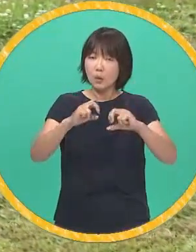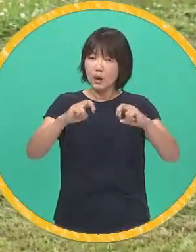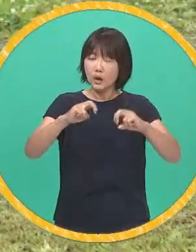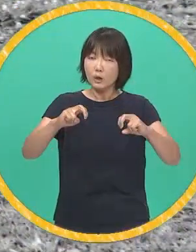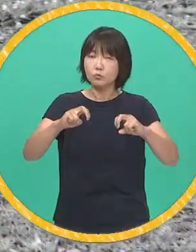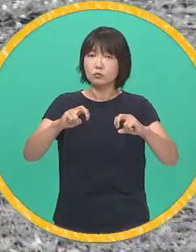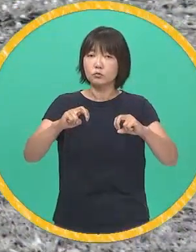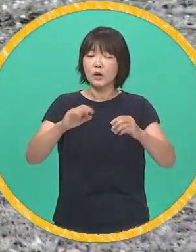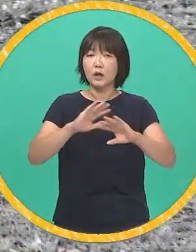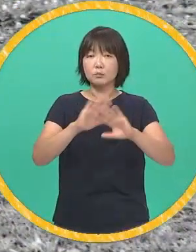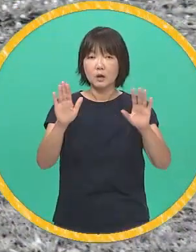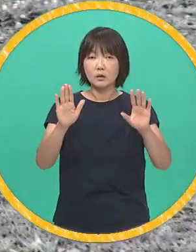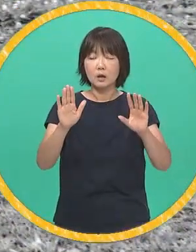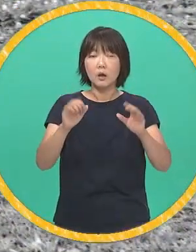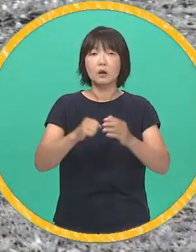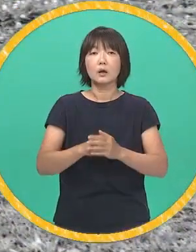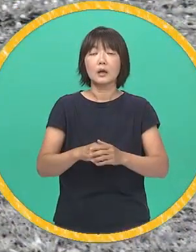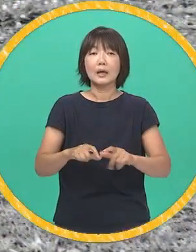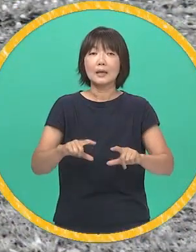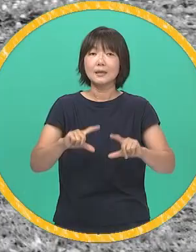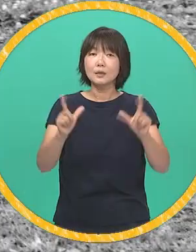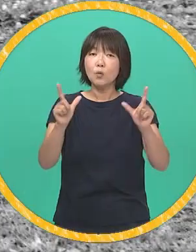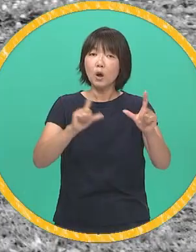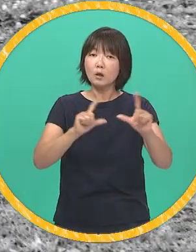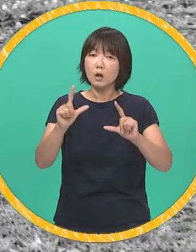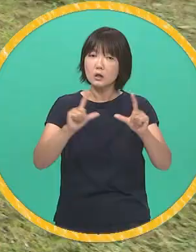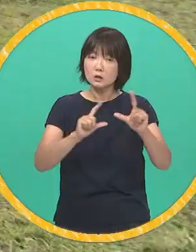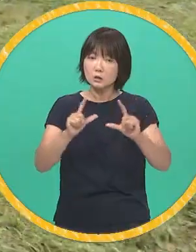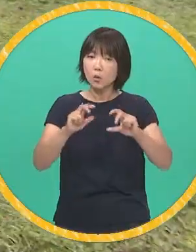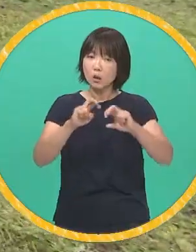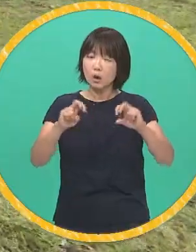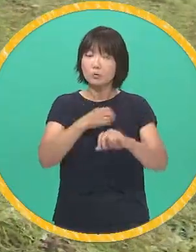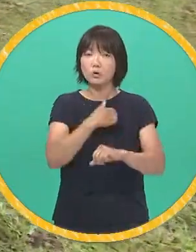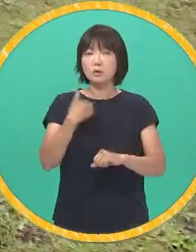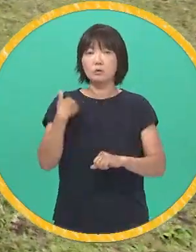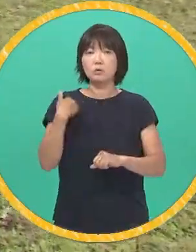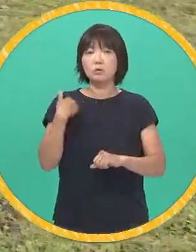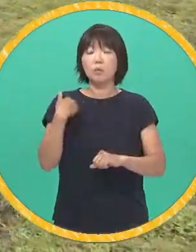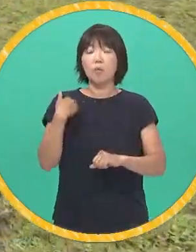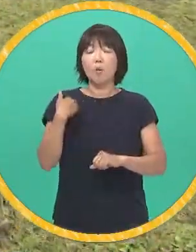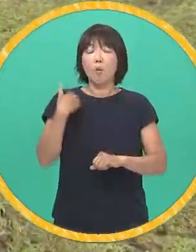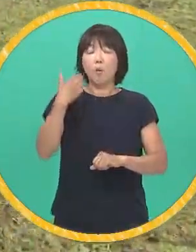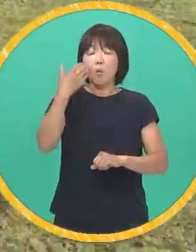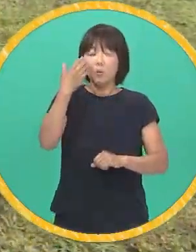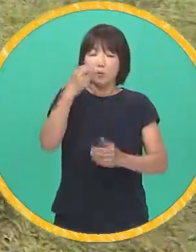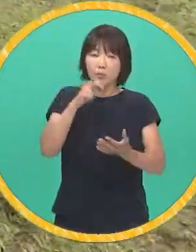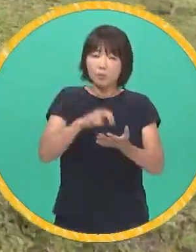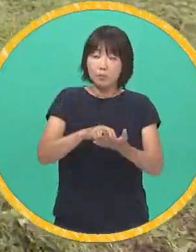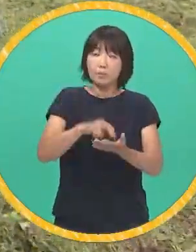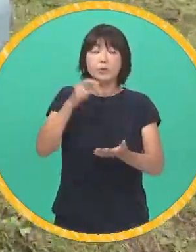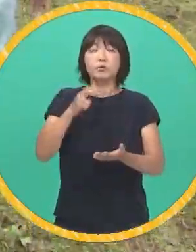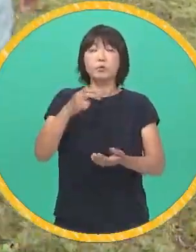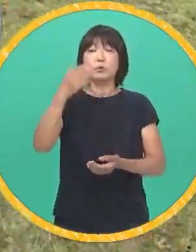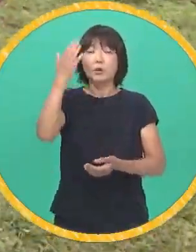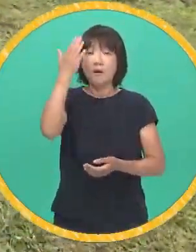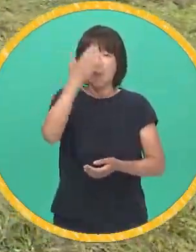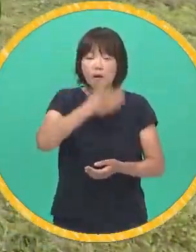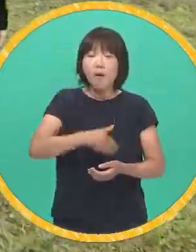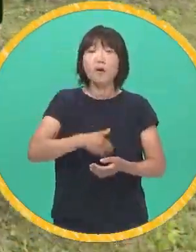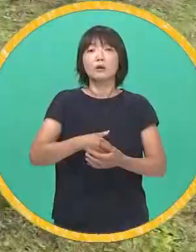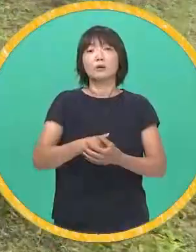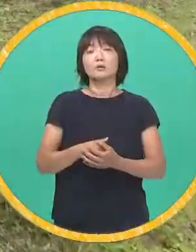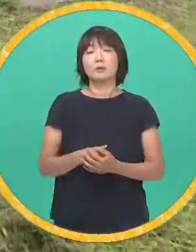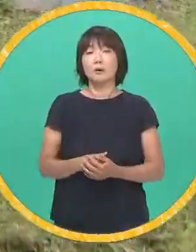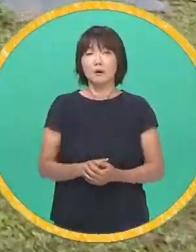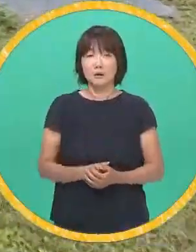ます10系を開発敵の形って開発できるのいやもうこれ本当にね驚き桃の木山椒の木でした